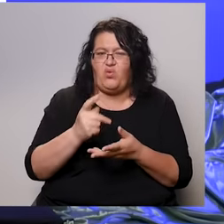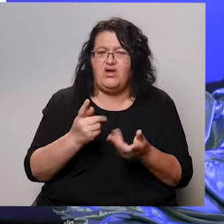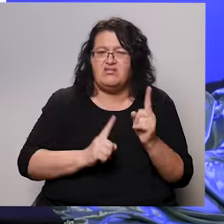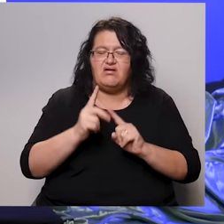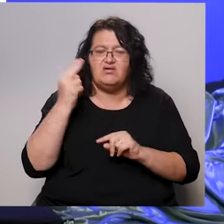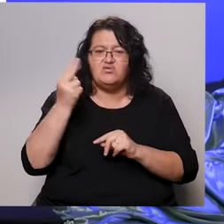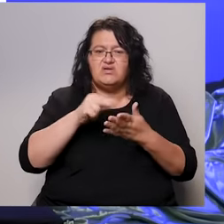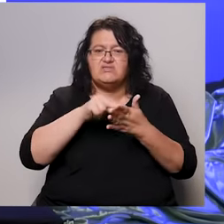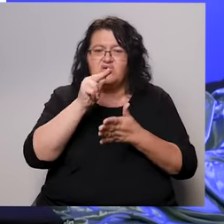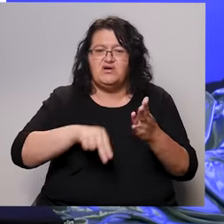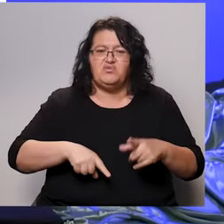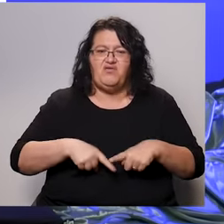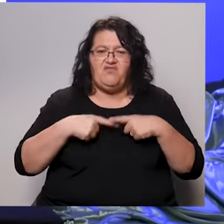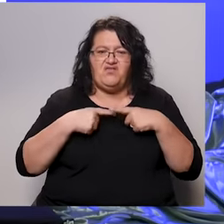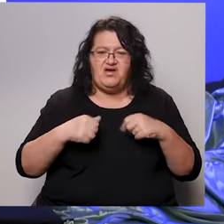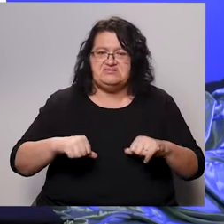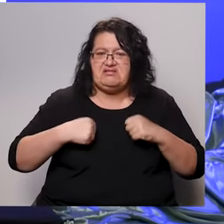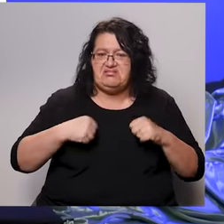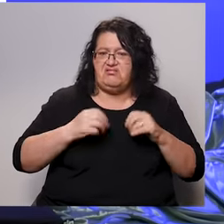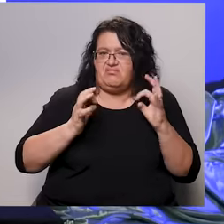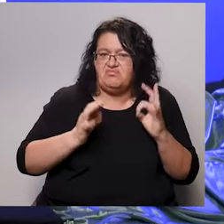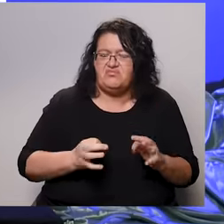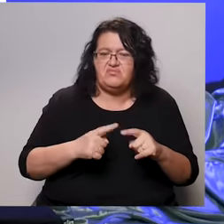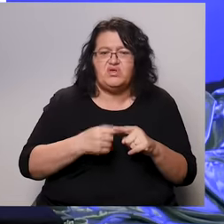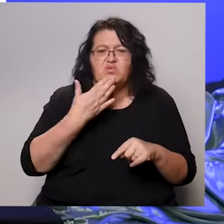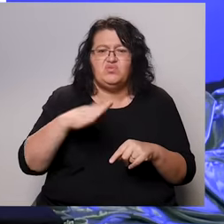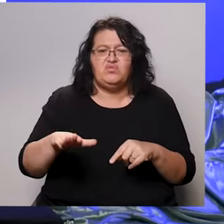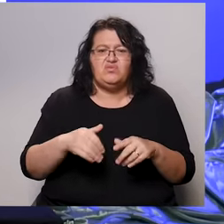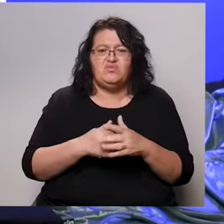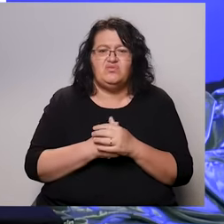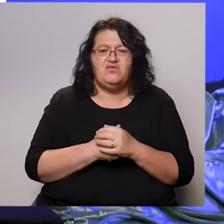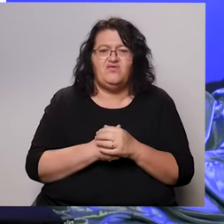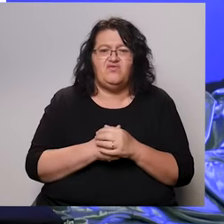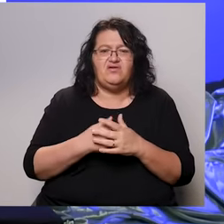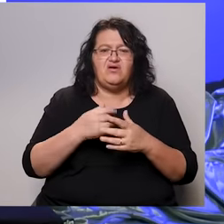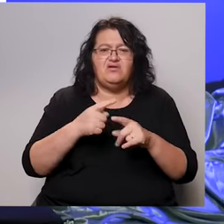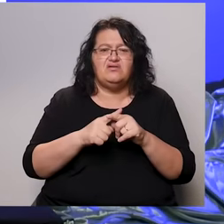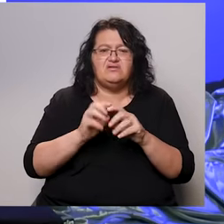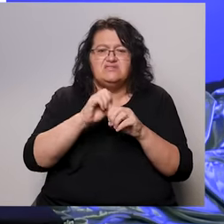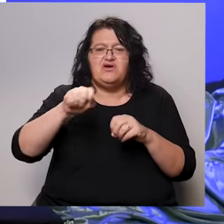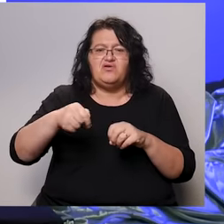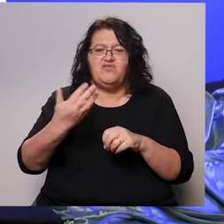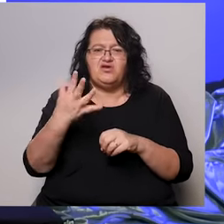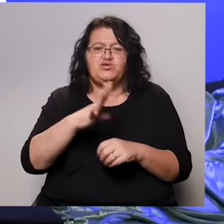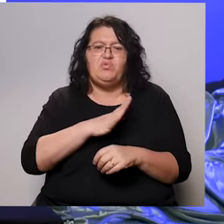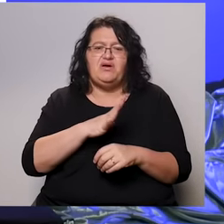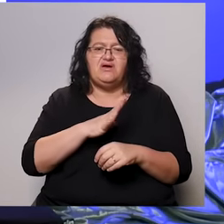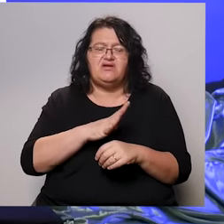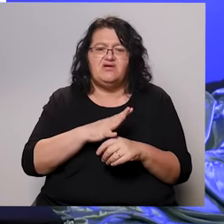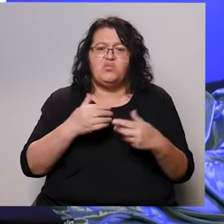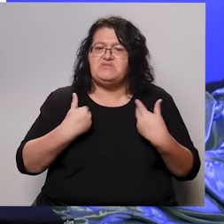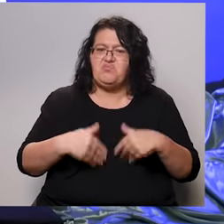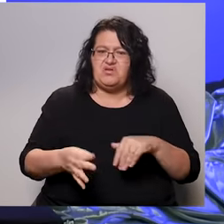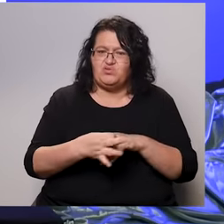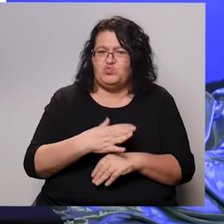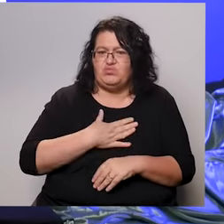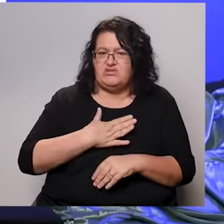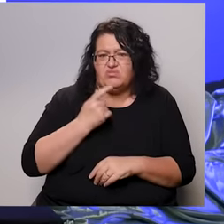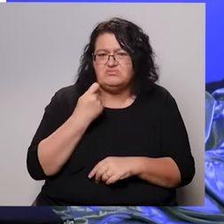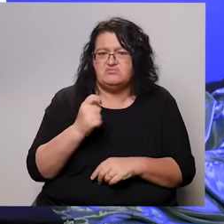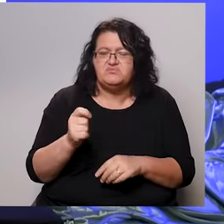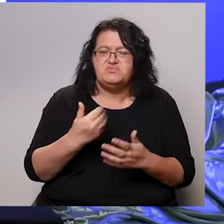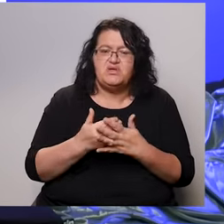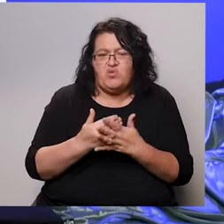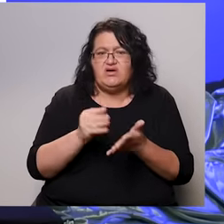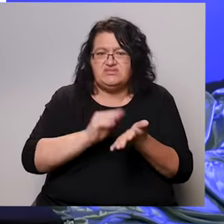că Dumnezeu ne îngăduie viață, suntem tineri, nu vreau să am nici 0,5 risc la sută să o pierd.